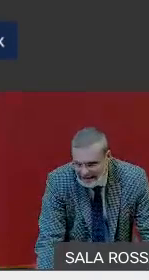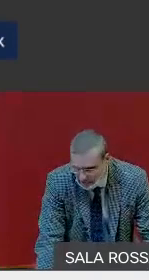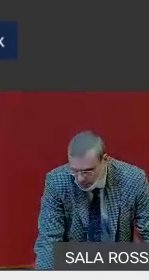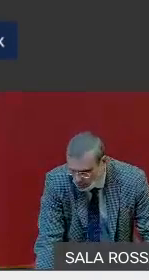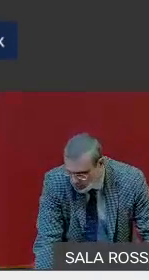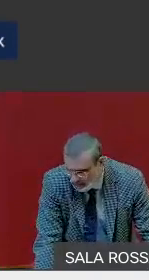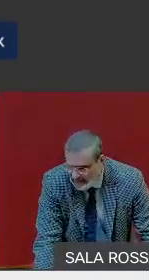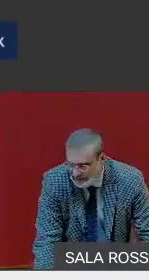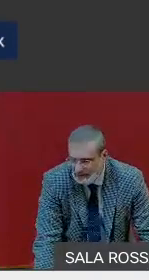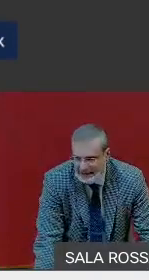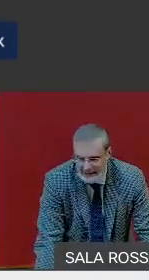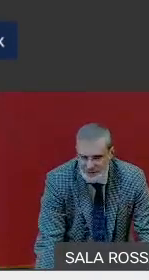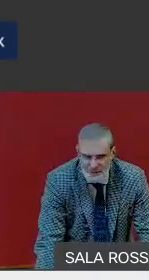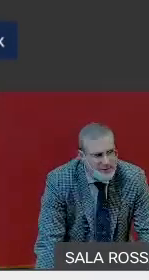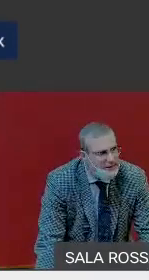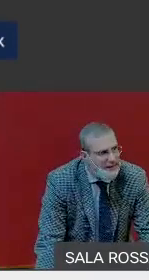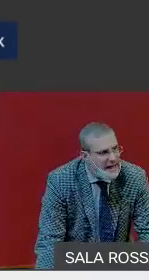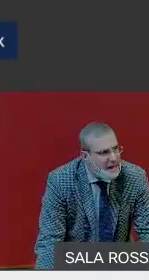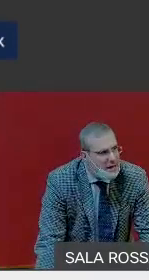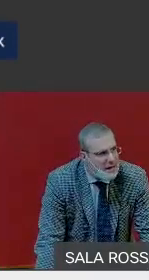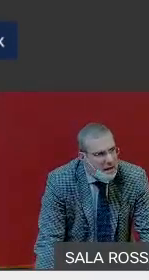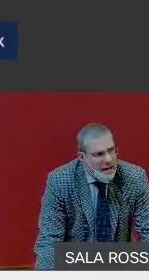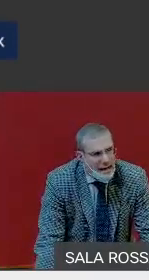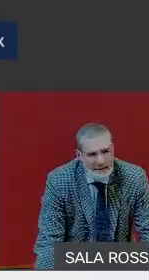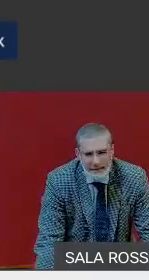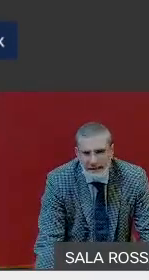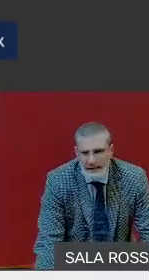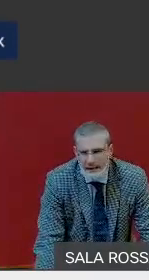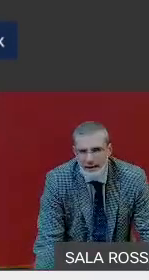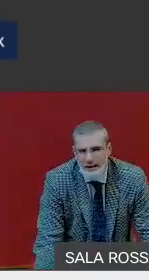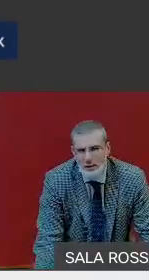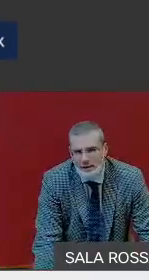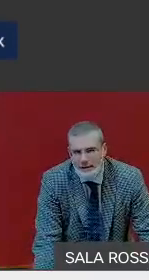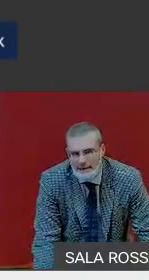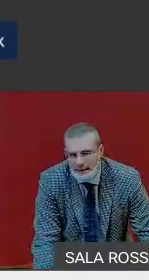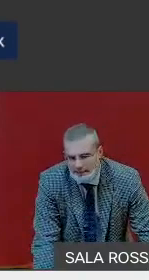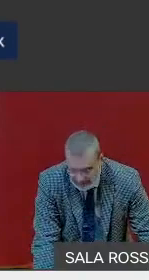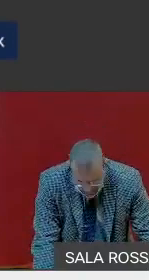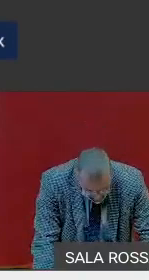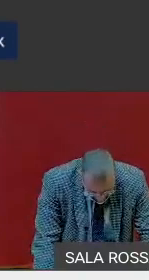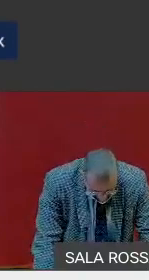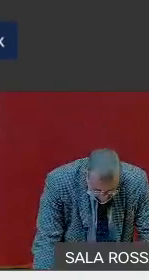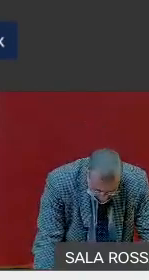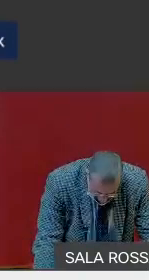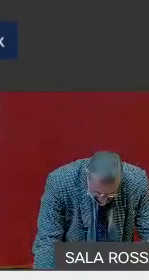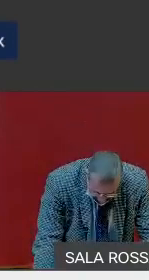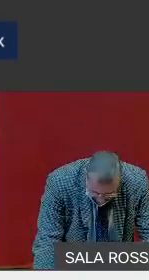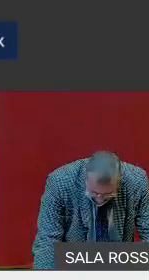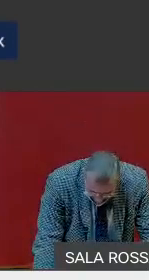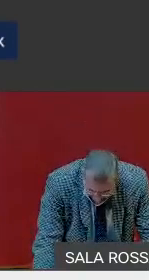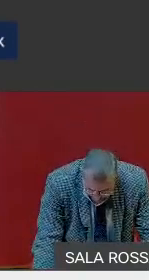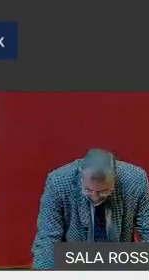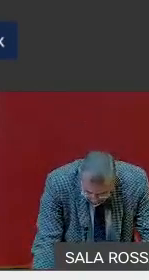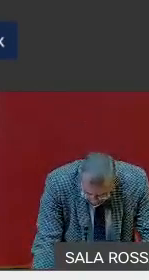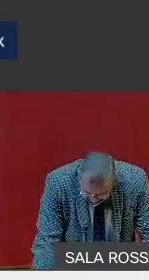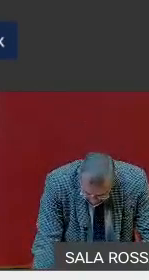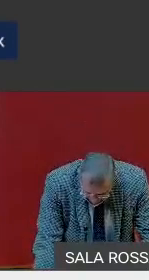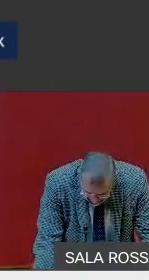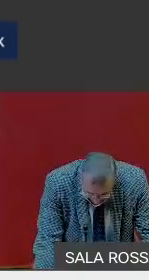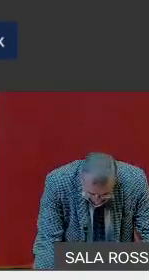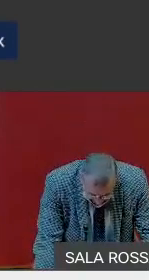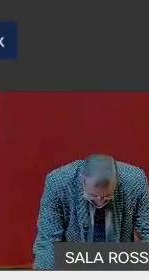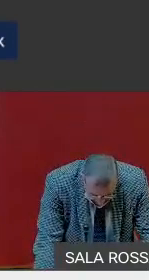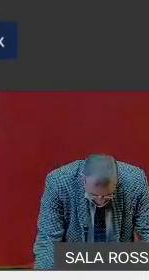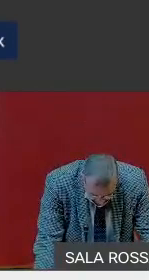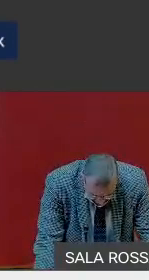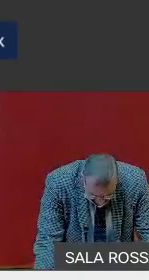lei ha chiesto confermo la disponibilità ad organizzare predisporre un piano di azione con specifico